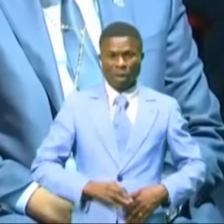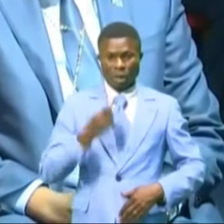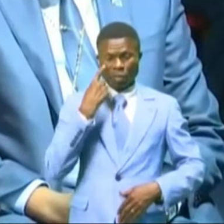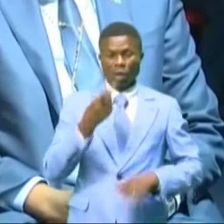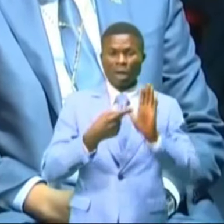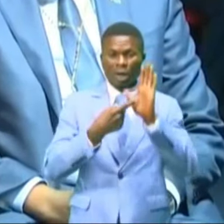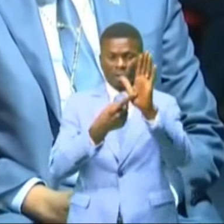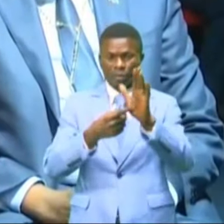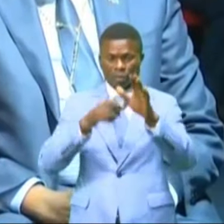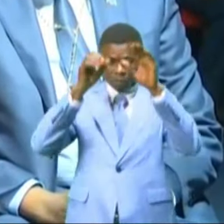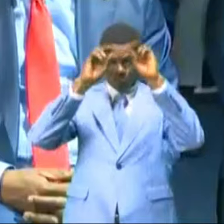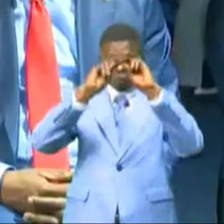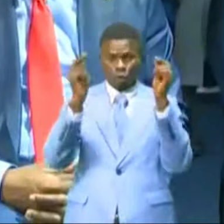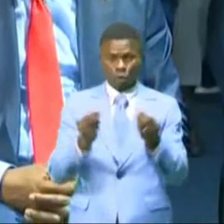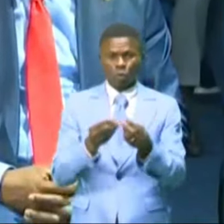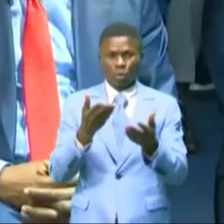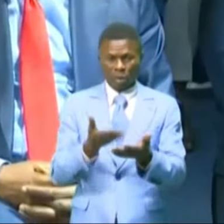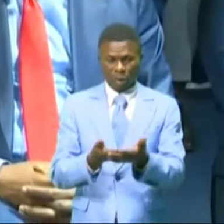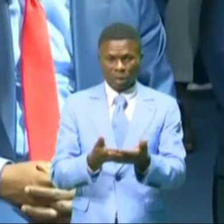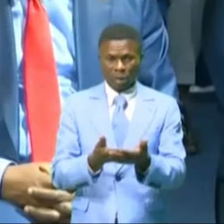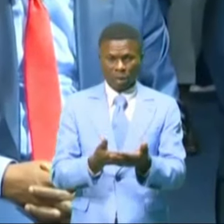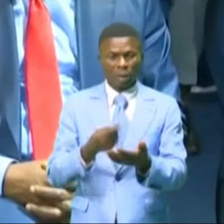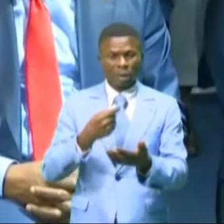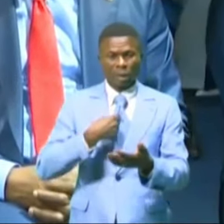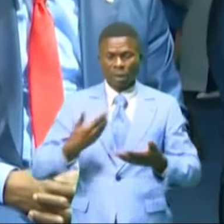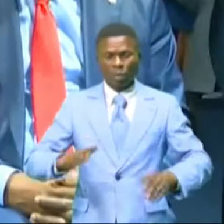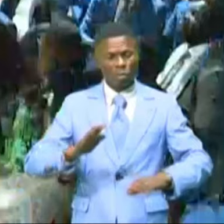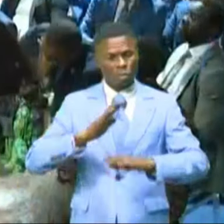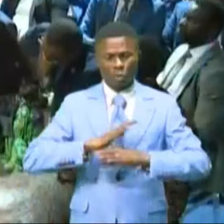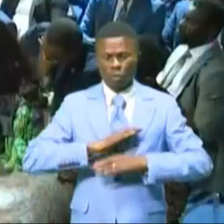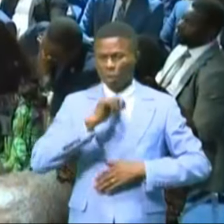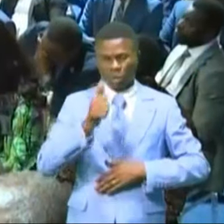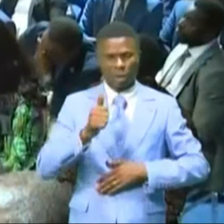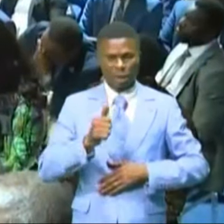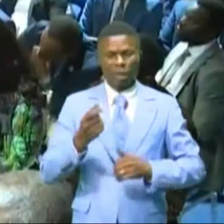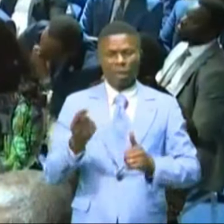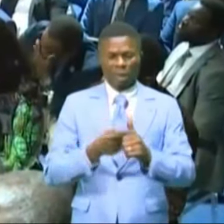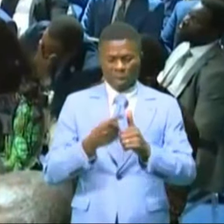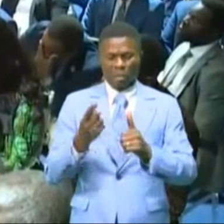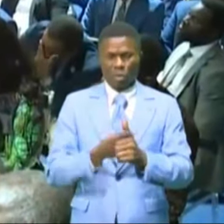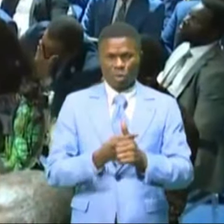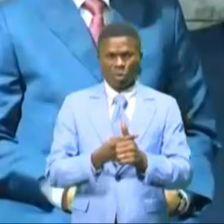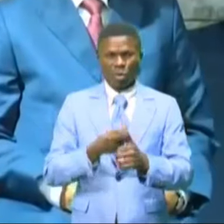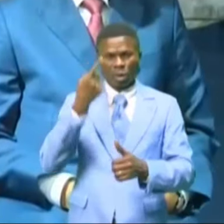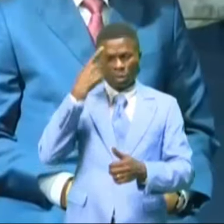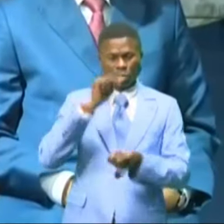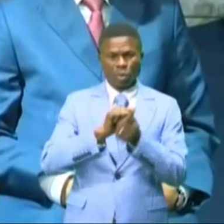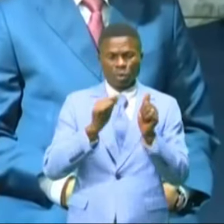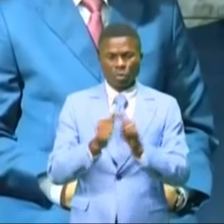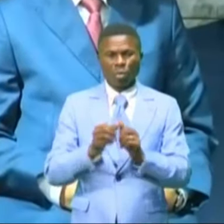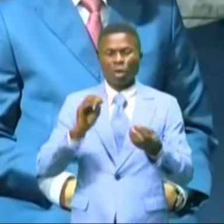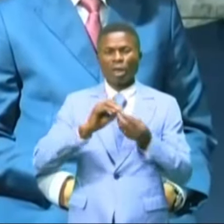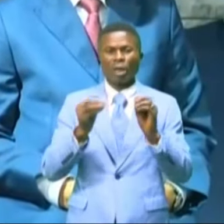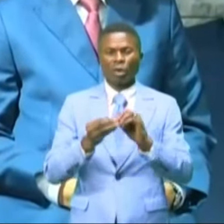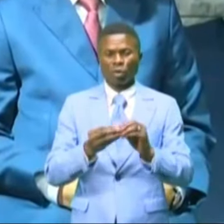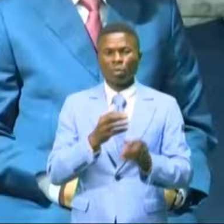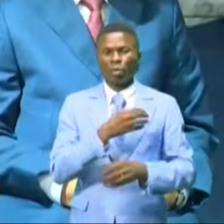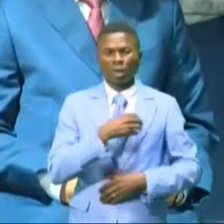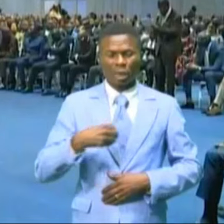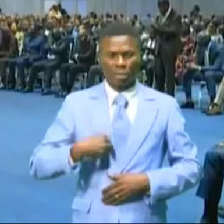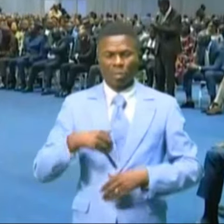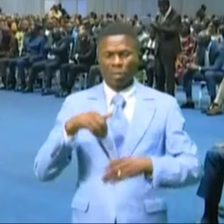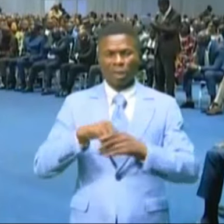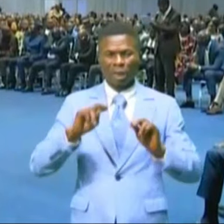présenté par le Présidium, je n'ai pas été satisfait d'abord, un, par rapport à la représentation des